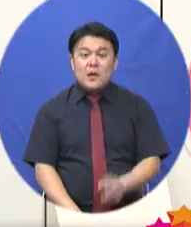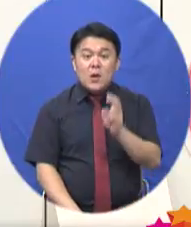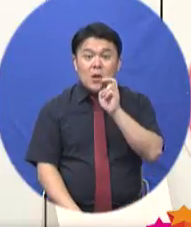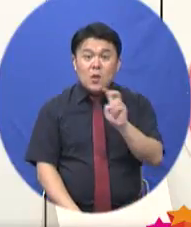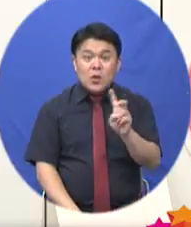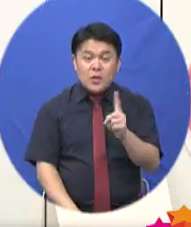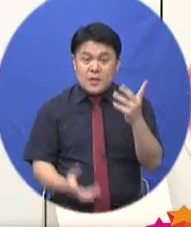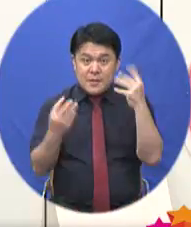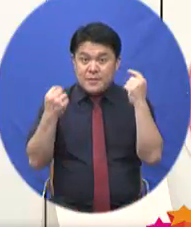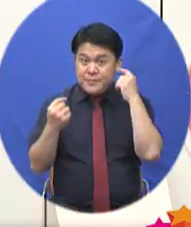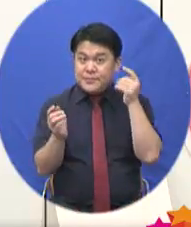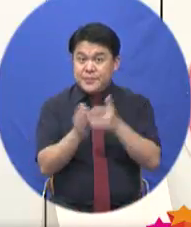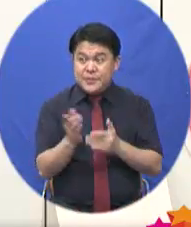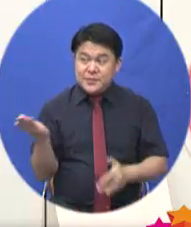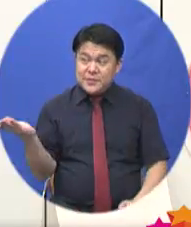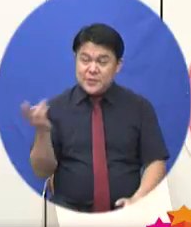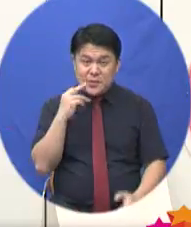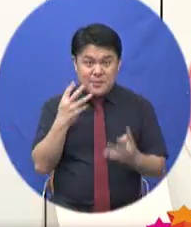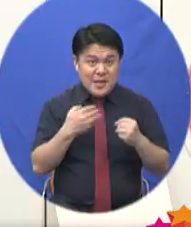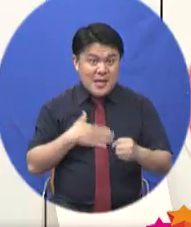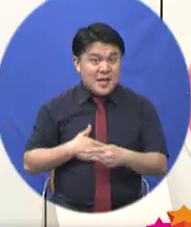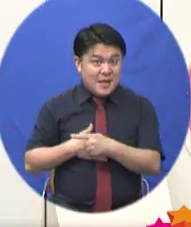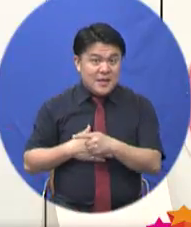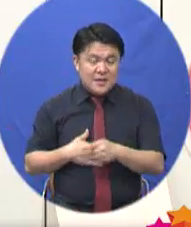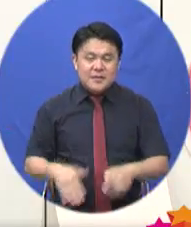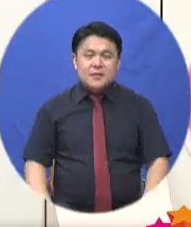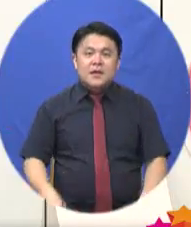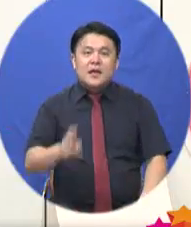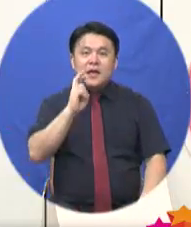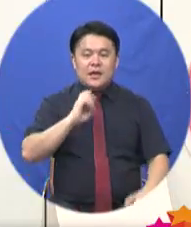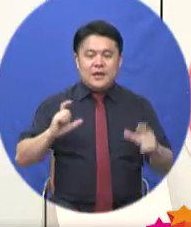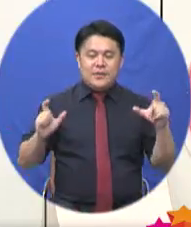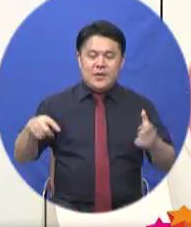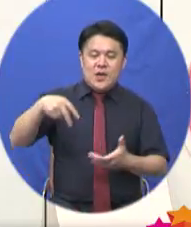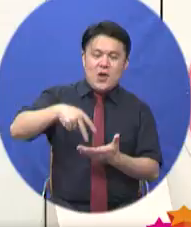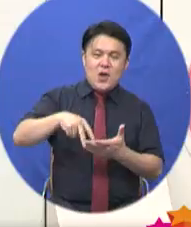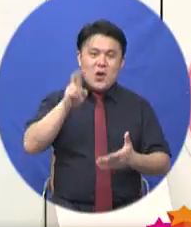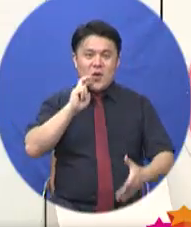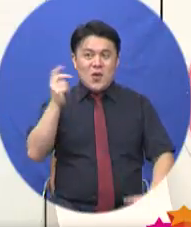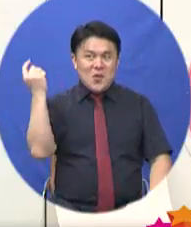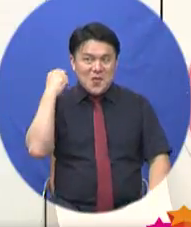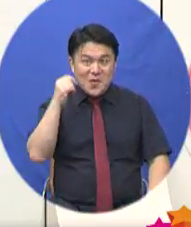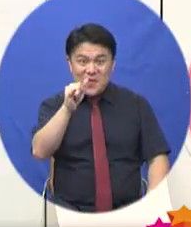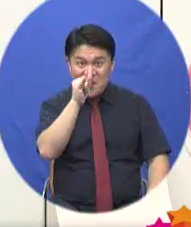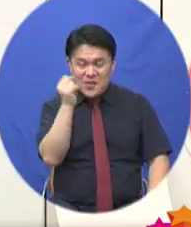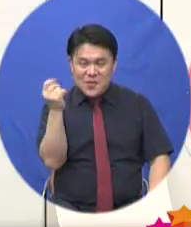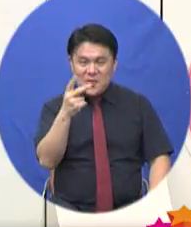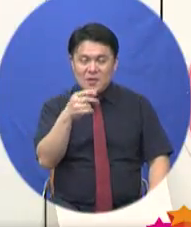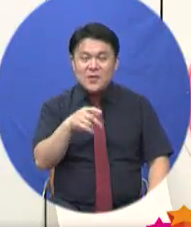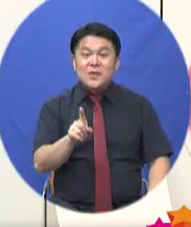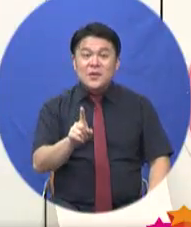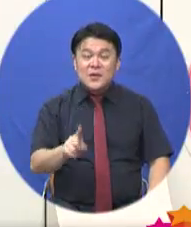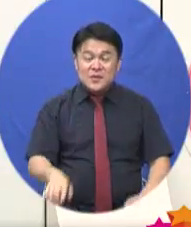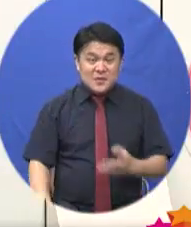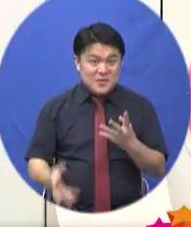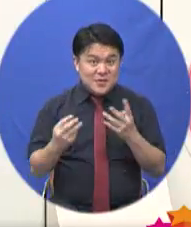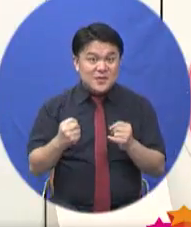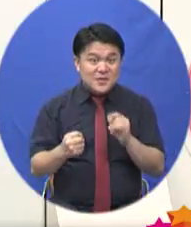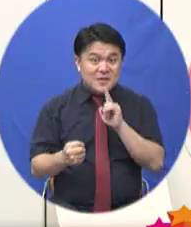노래는 많이 들으셨죠, 선생님? 예. 가요 무대를 통해서도 들으셨을 거고, 그죠? 예.